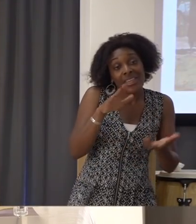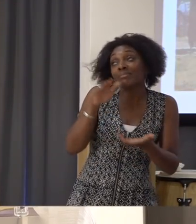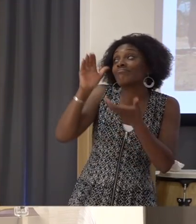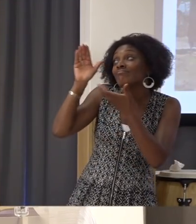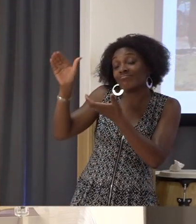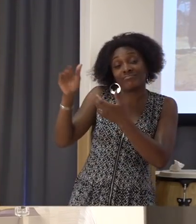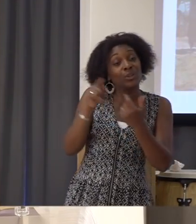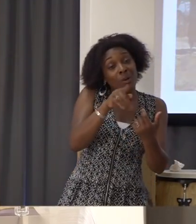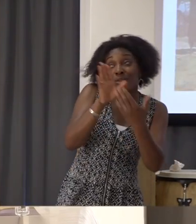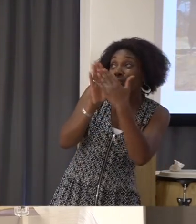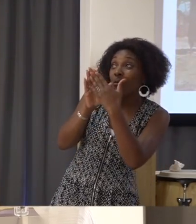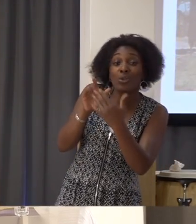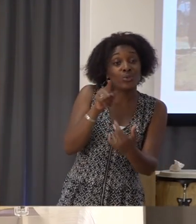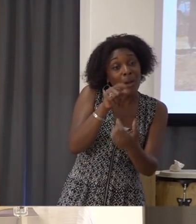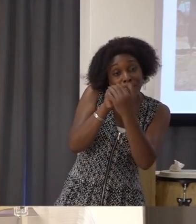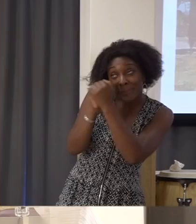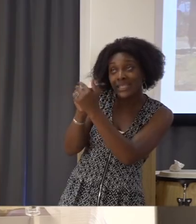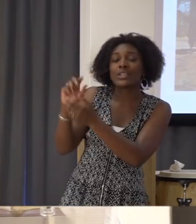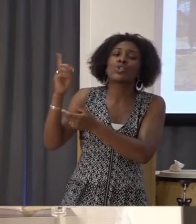Recommande ton sort à l'Éternel et il agira.